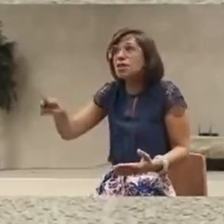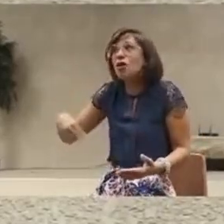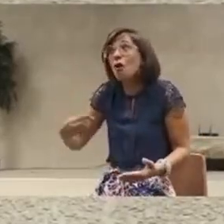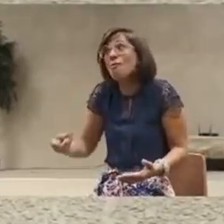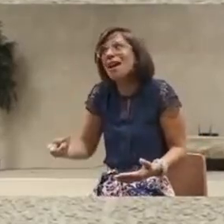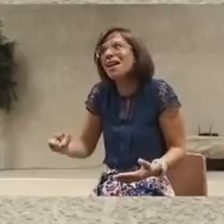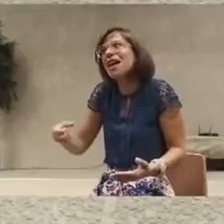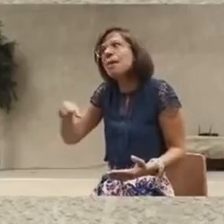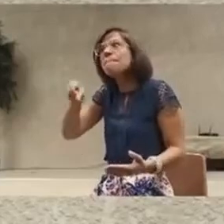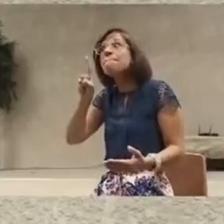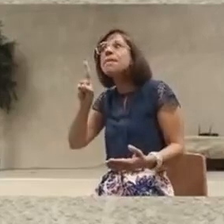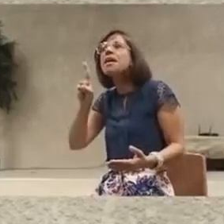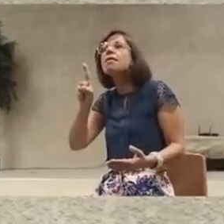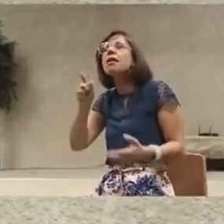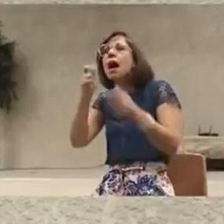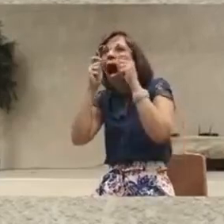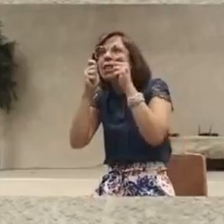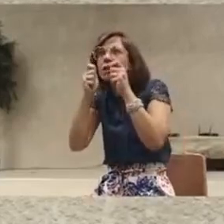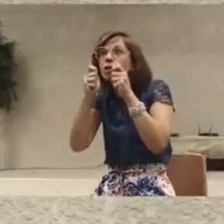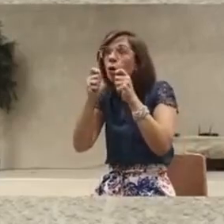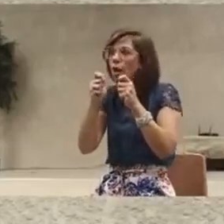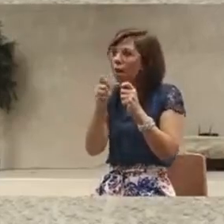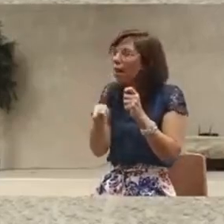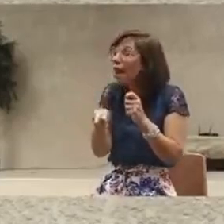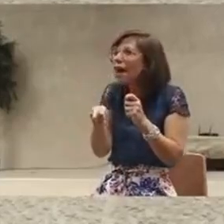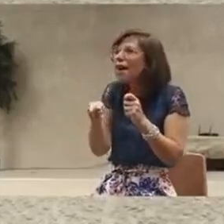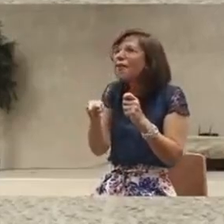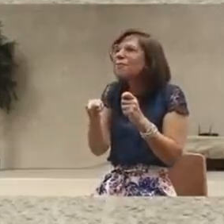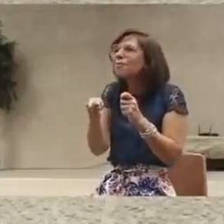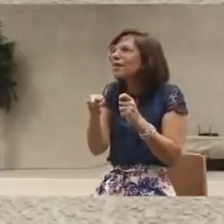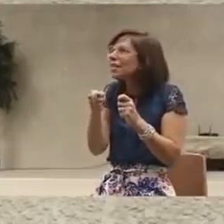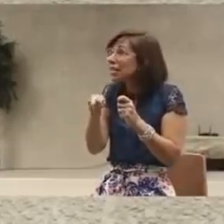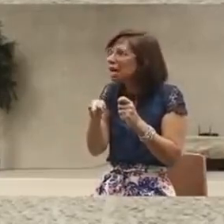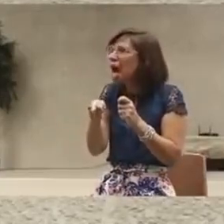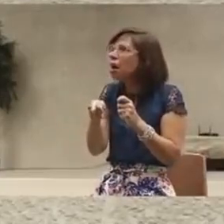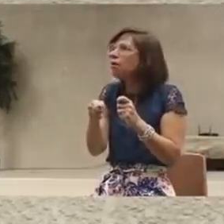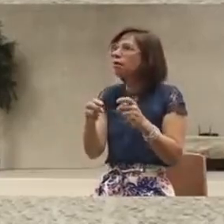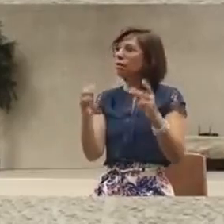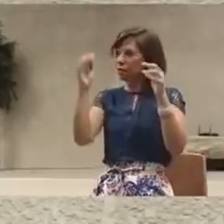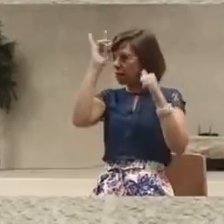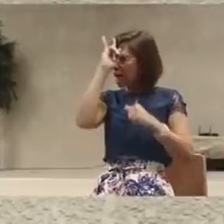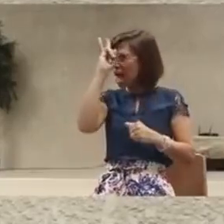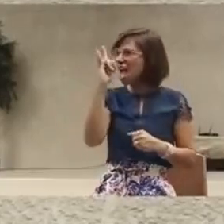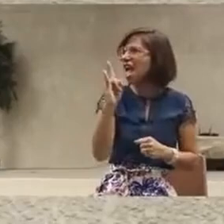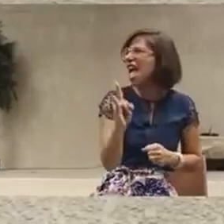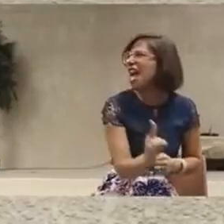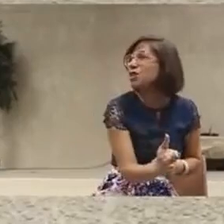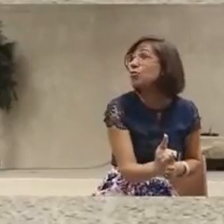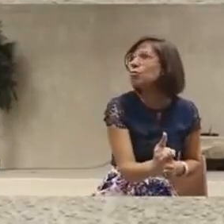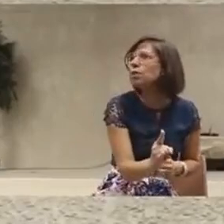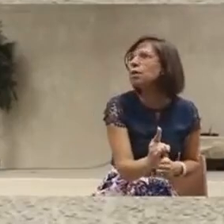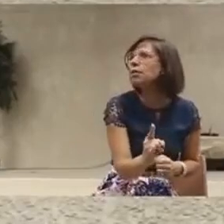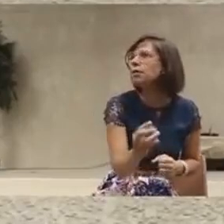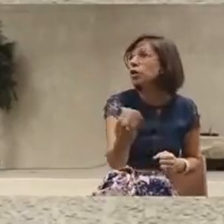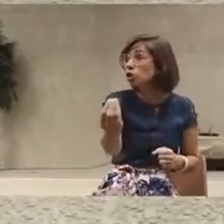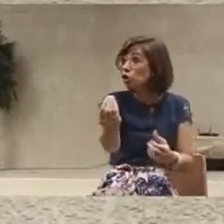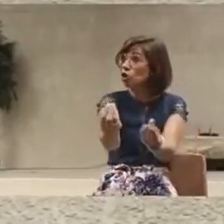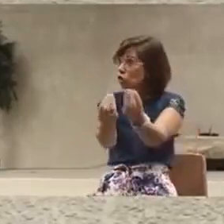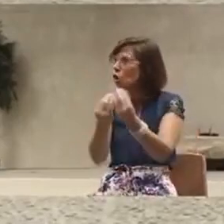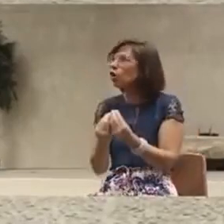toi. Sache, parce que ce qui est subtil, c'est que l'ennemi, il fait croire que ça vient de toi et que le problème, c'est